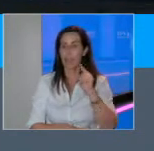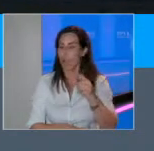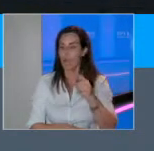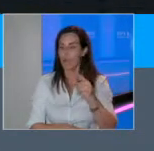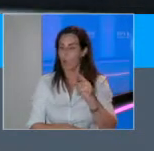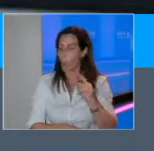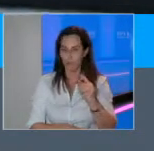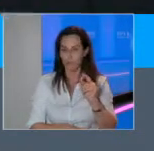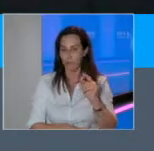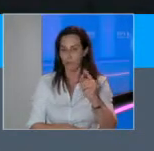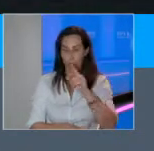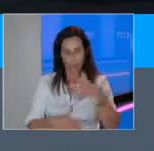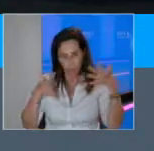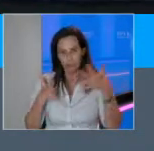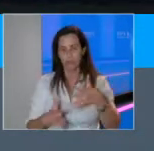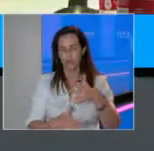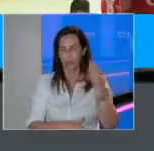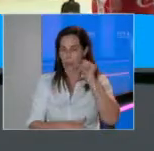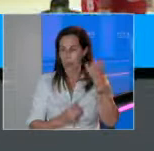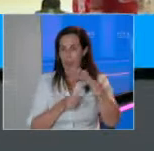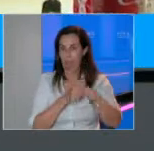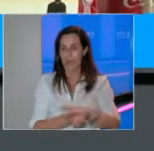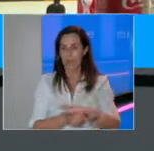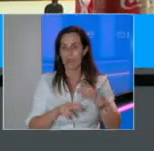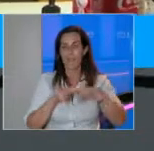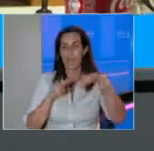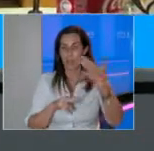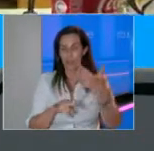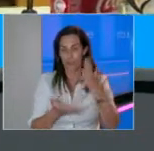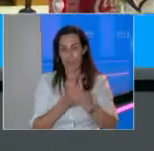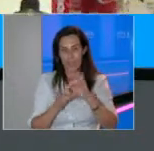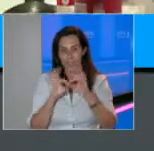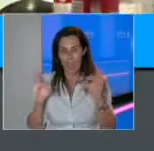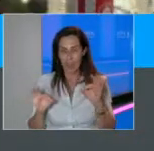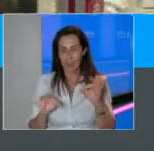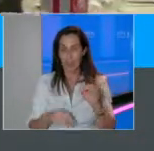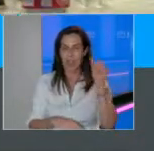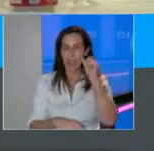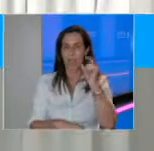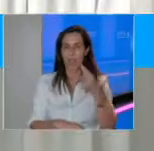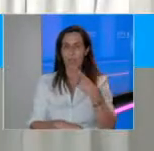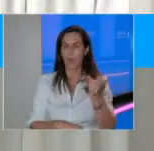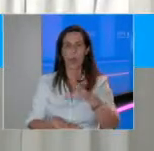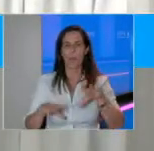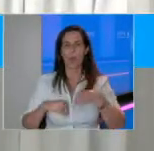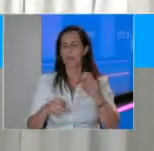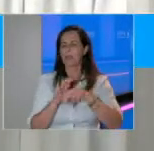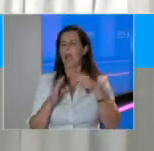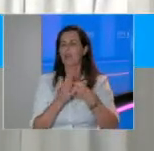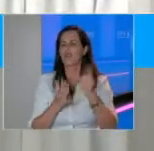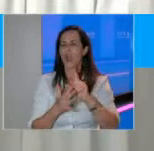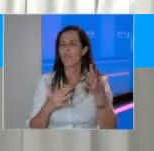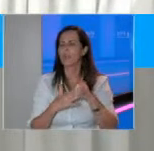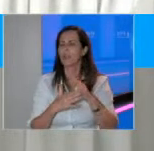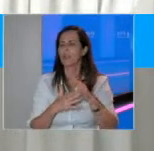קפץ למים, איפה שגבי לא קפץ, והיה על גבי הרבה לחצים. כן. ואחרי זה שהוא קפץ, אז גבי אמר, הוא לא מוכן להצטרף עד שלא יוודא